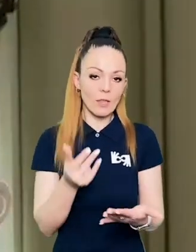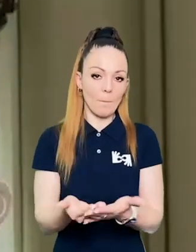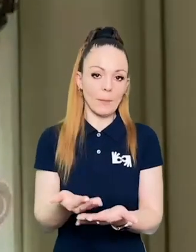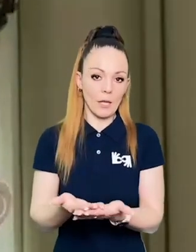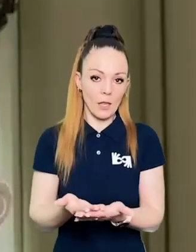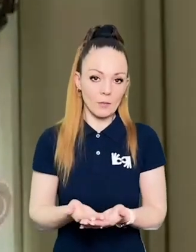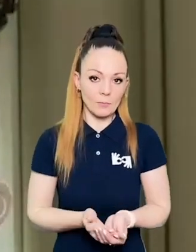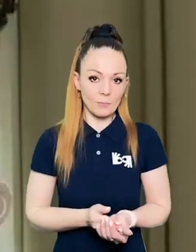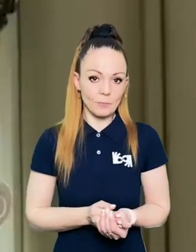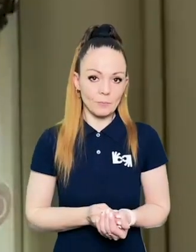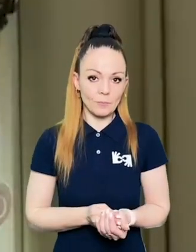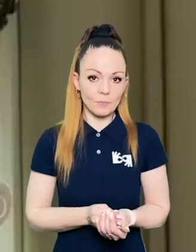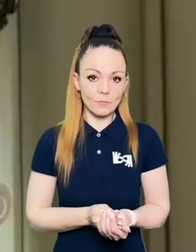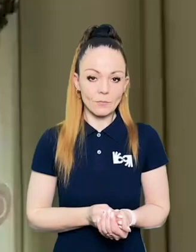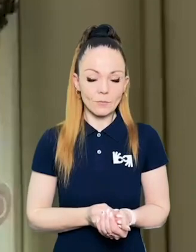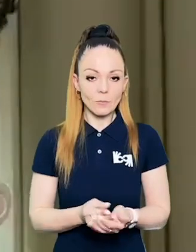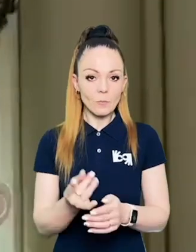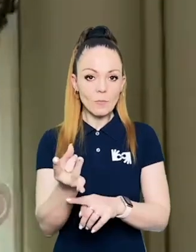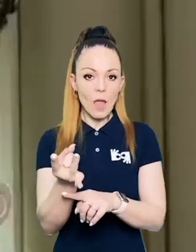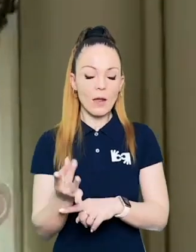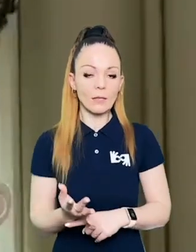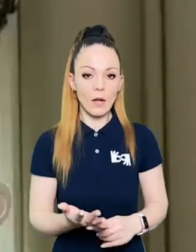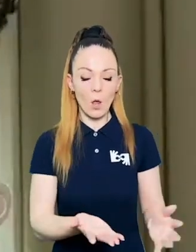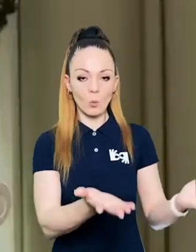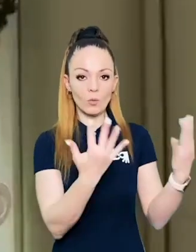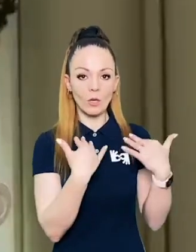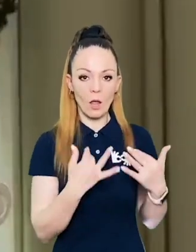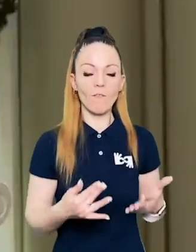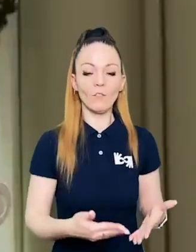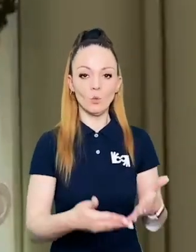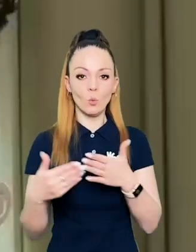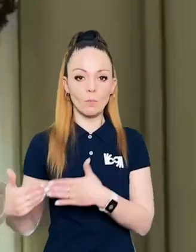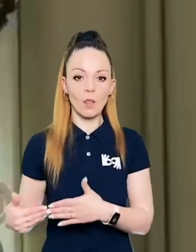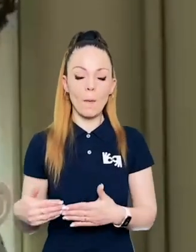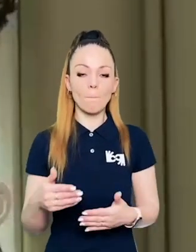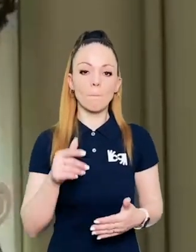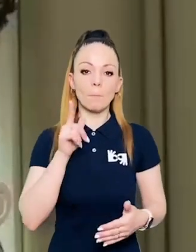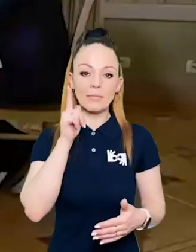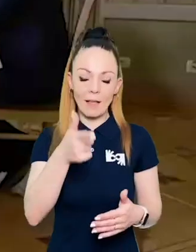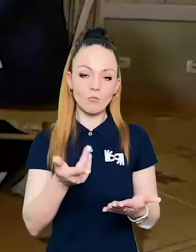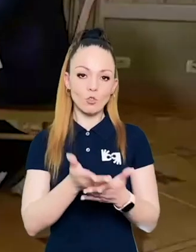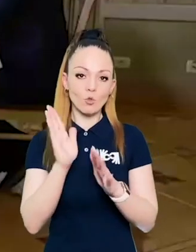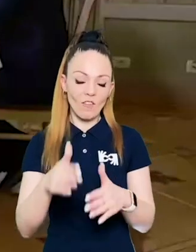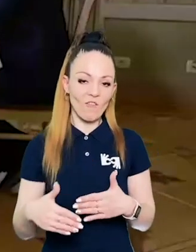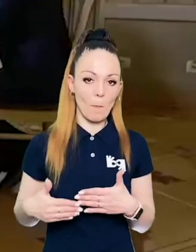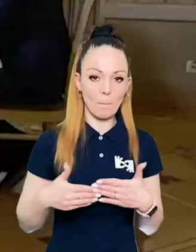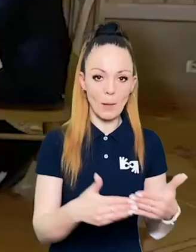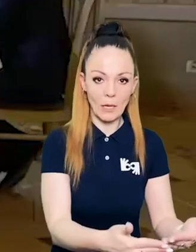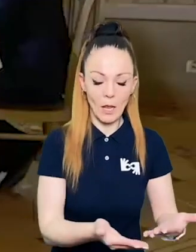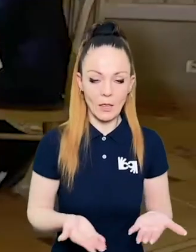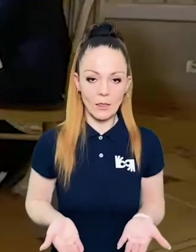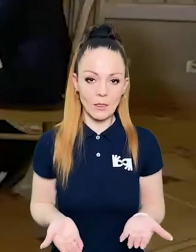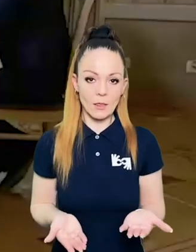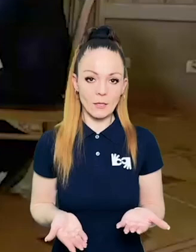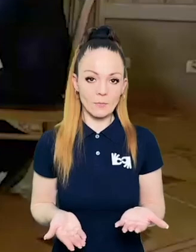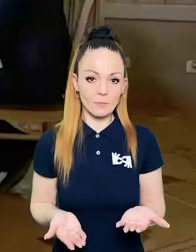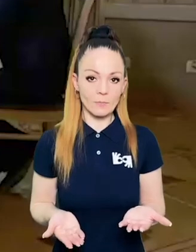завтра нас, наприклад, артилерією накрили, відступили, Післязавтра пішли знов